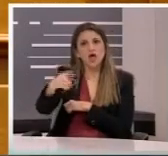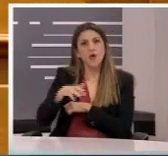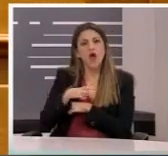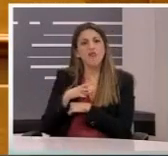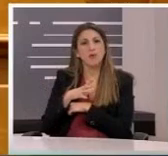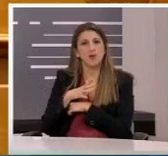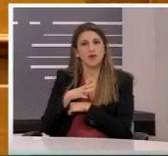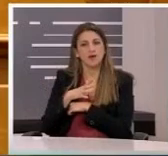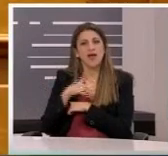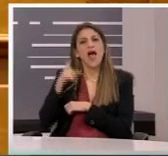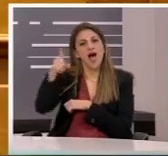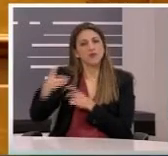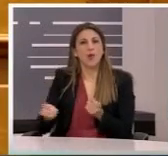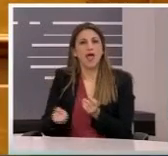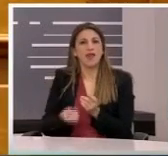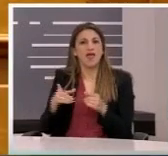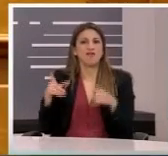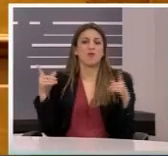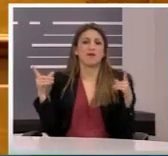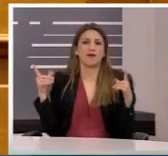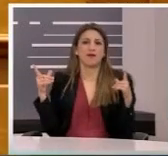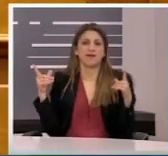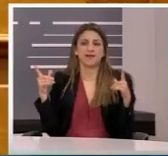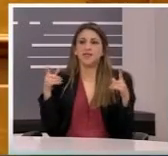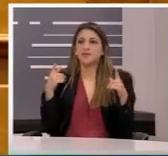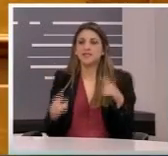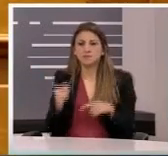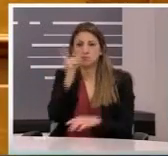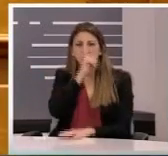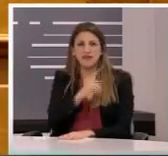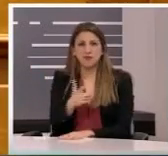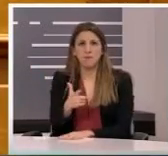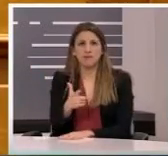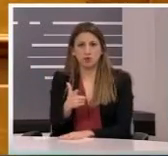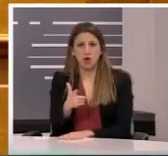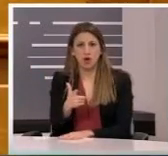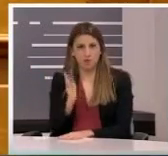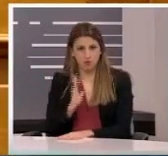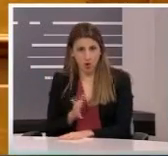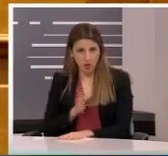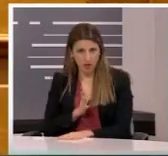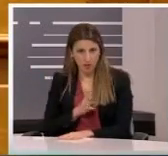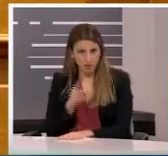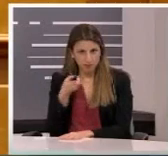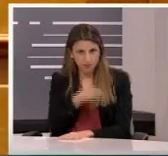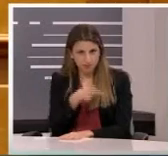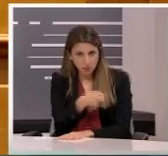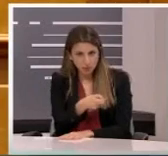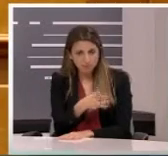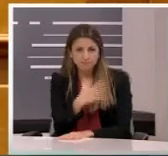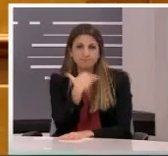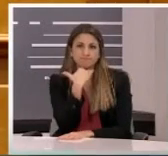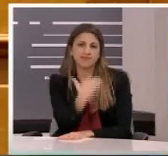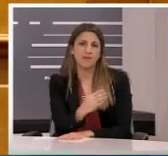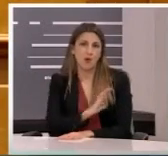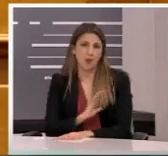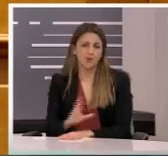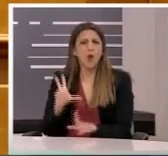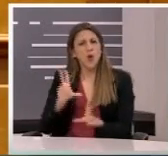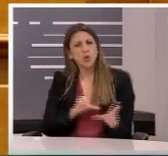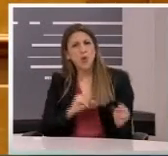Διότι με νεροπίστολο μοιάζει η προσπάθειά της και η πρότασή της, η οποία έχει